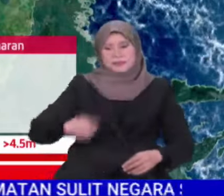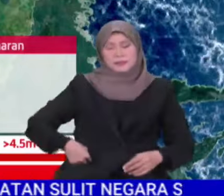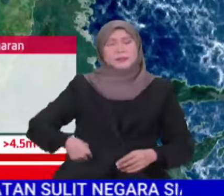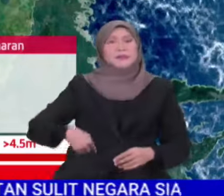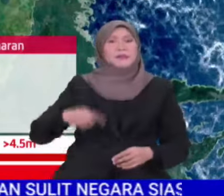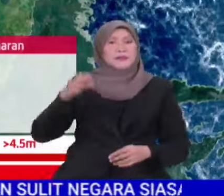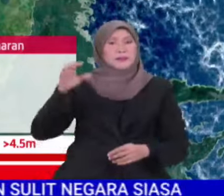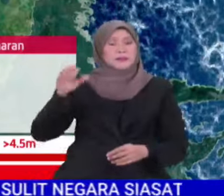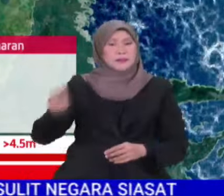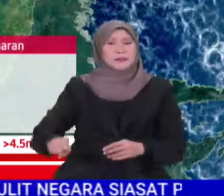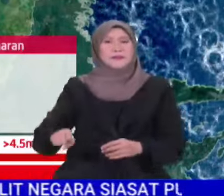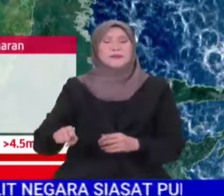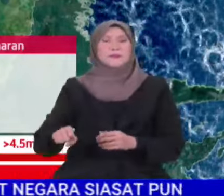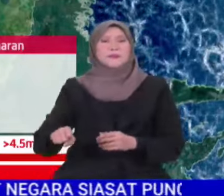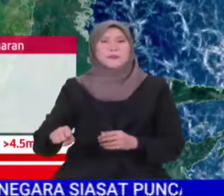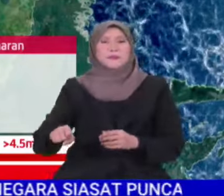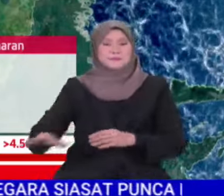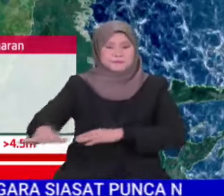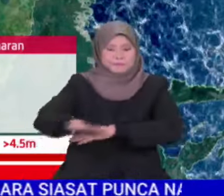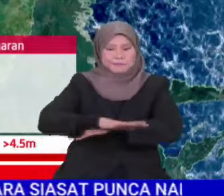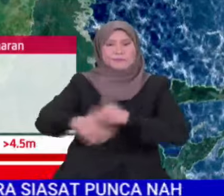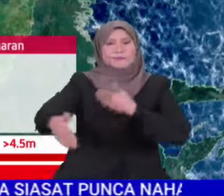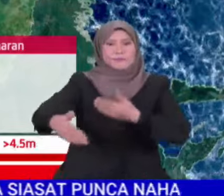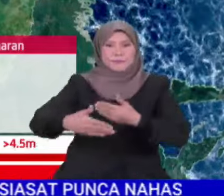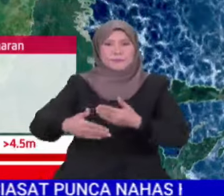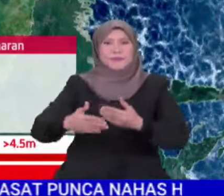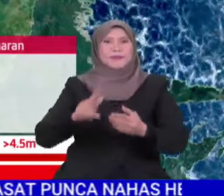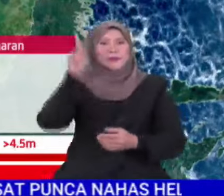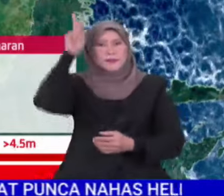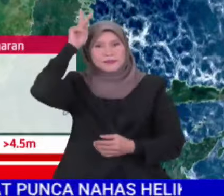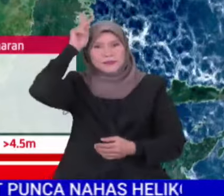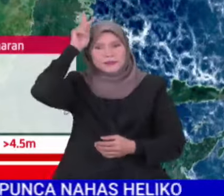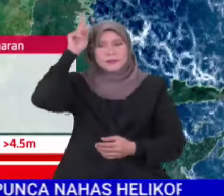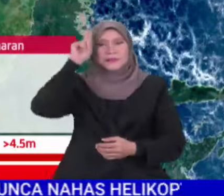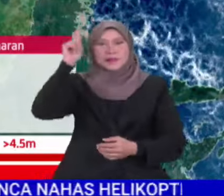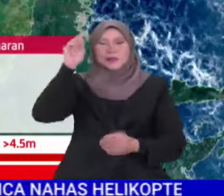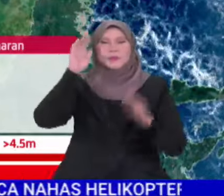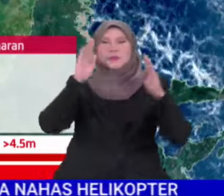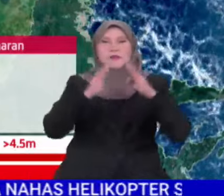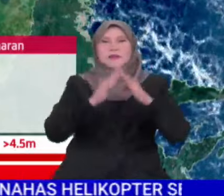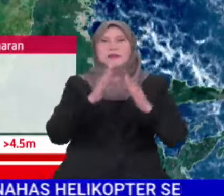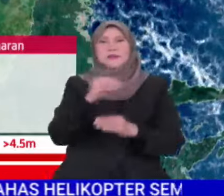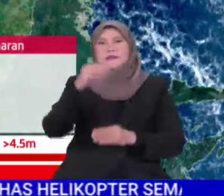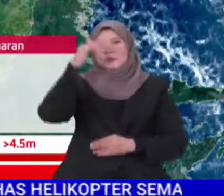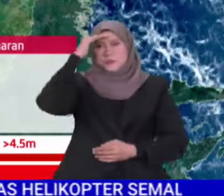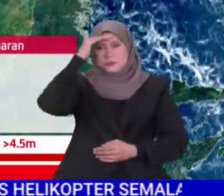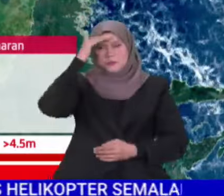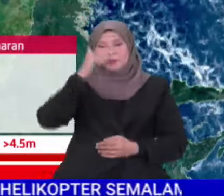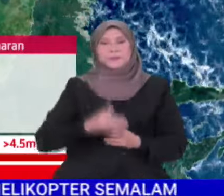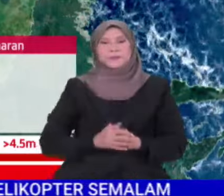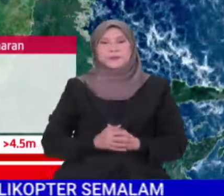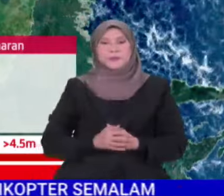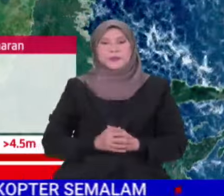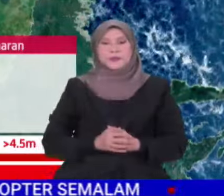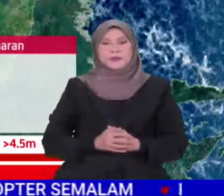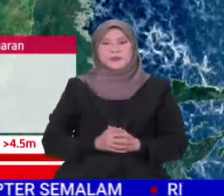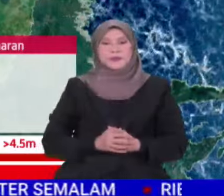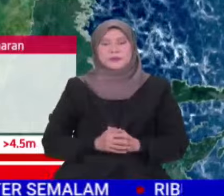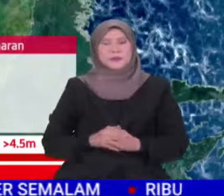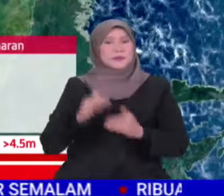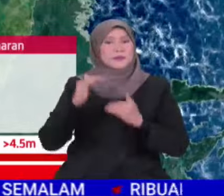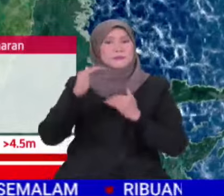turut melibatkan kawasan perairan di negara kita yang melibatkan di negeri Kelantan, Terengganu, Pahang dan juga di Johor Timur. Dan harus diingatkan